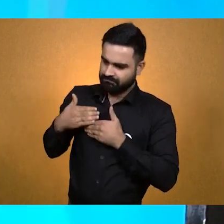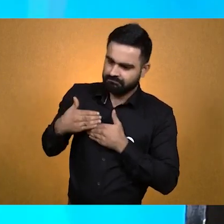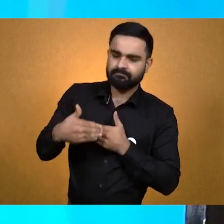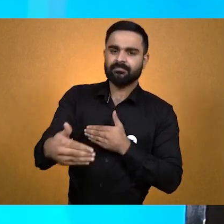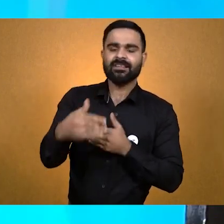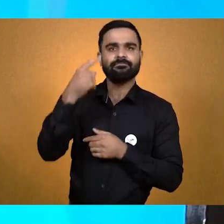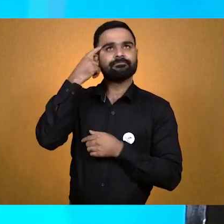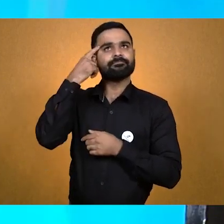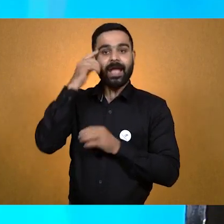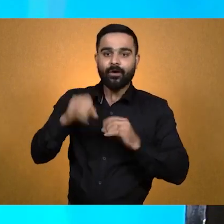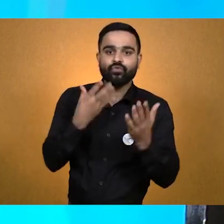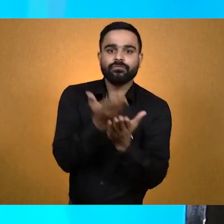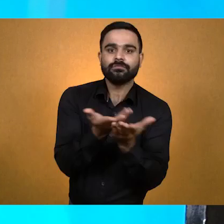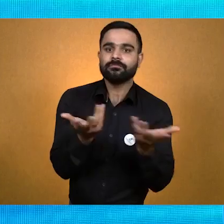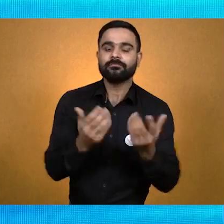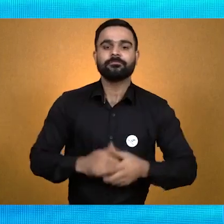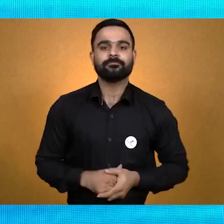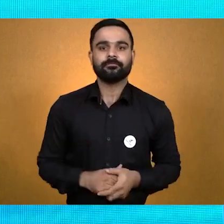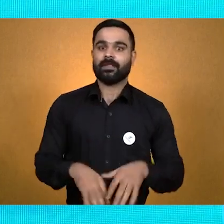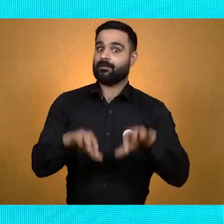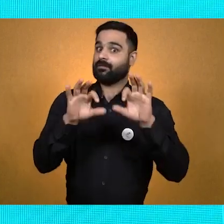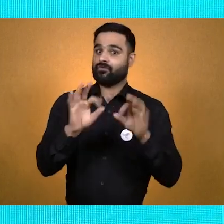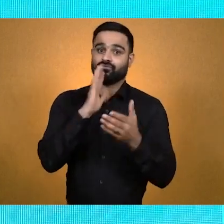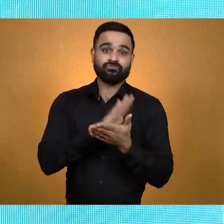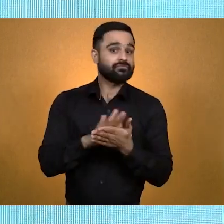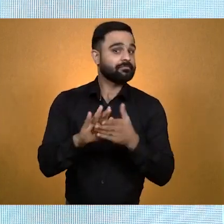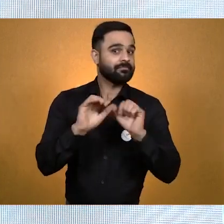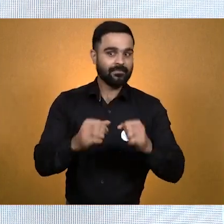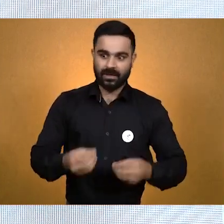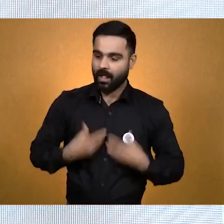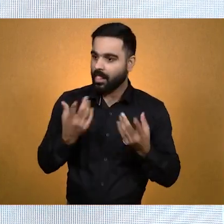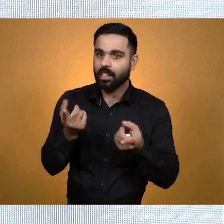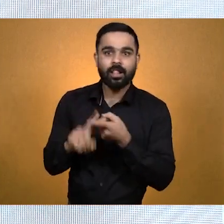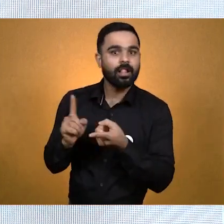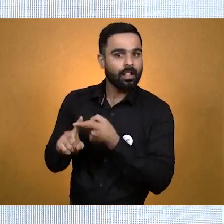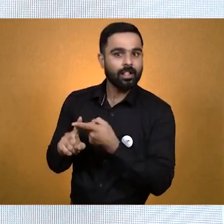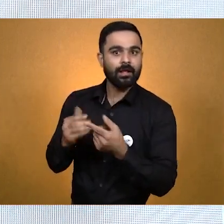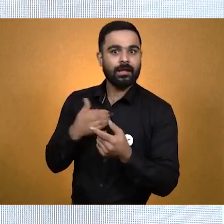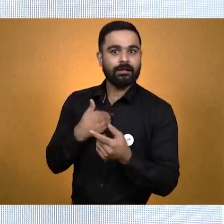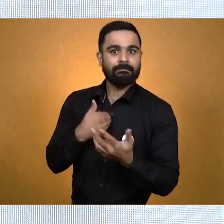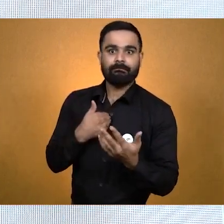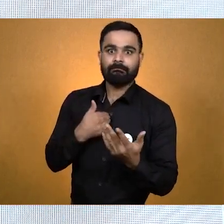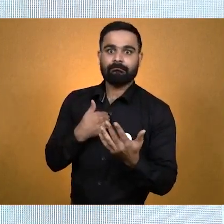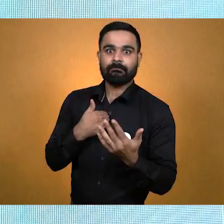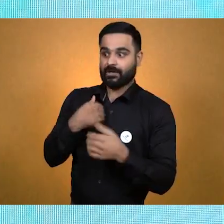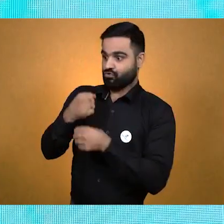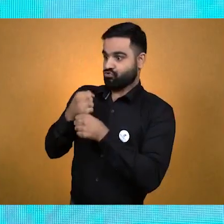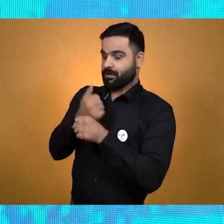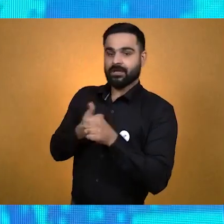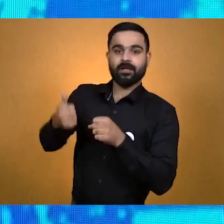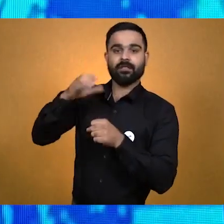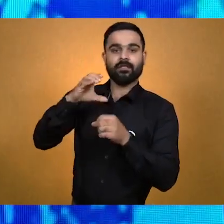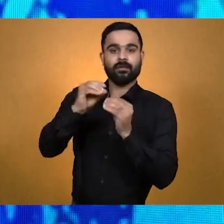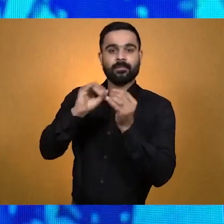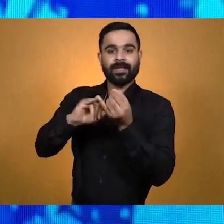का विचार कैसे आया? वेल, टू बी ऑनेस्ट, इट सो हैपेंड आई बीइंग ऑन द गवर्निंग बॉडी ऑफ द